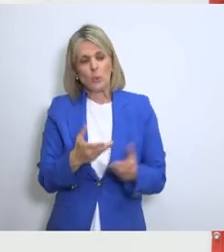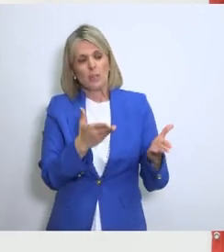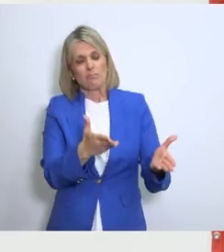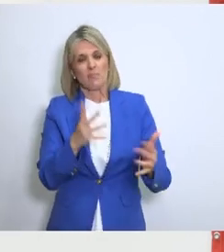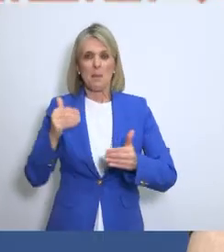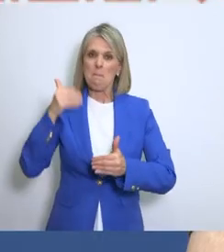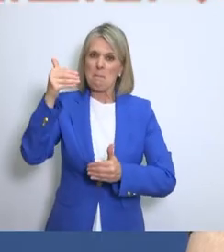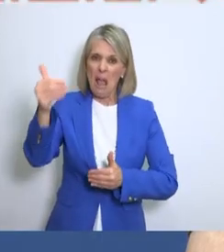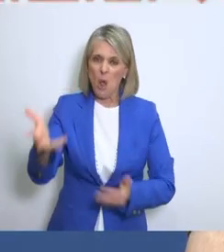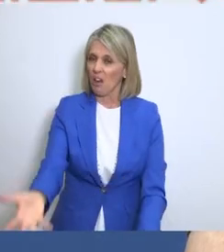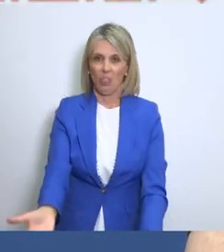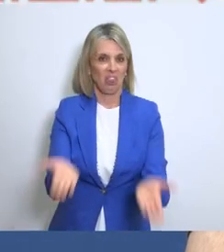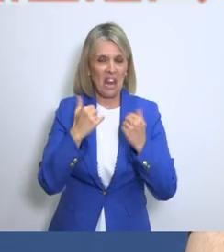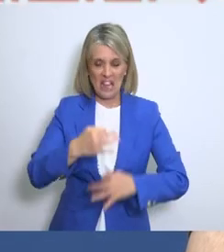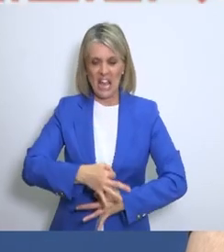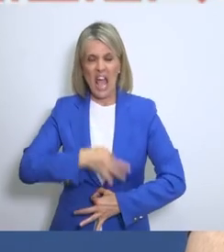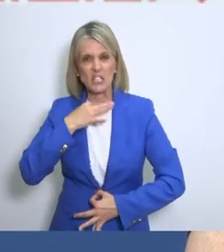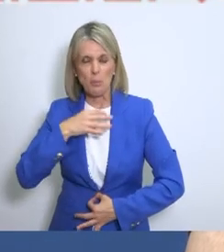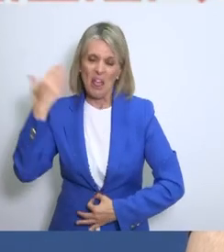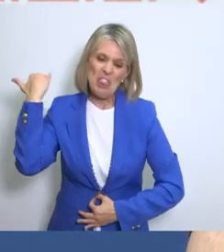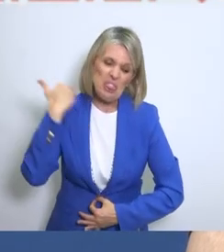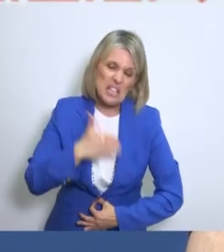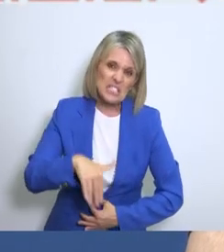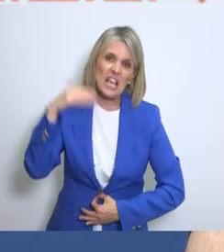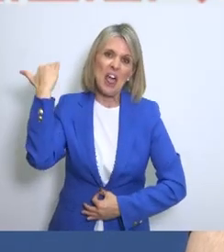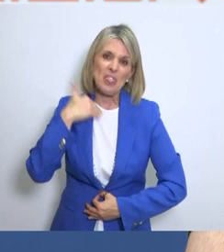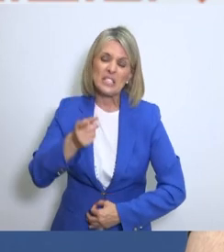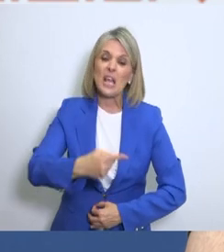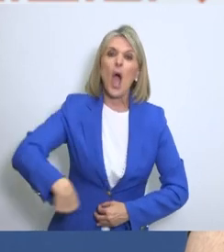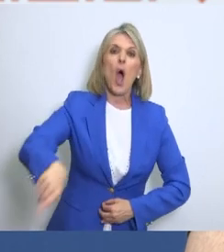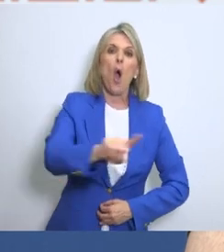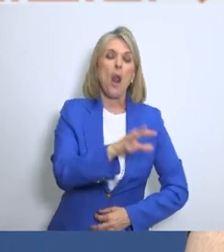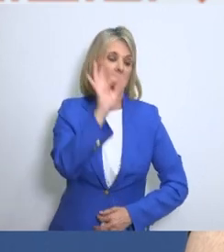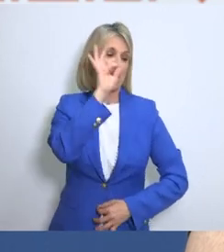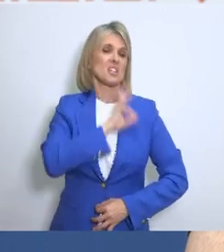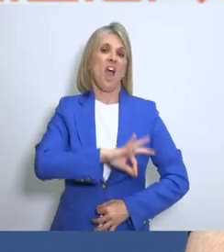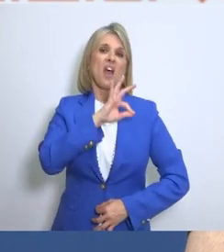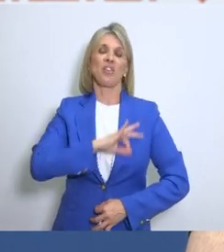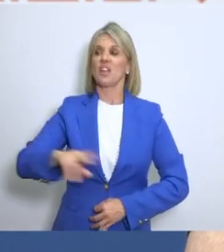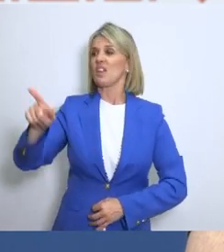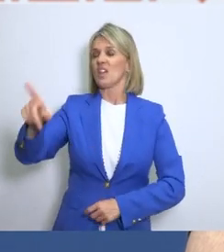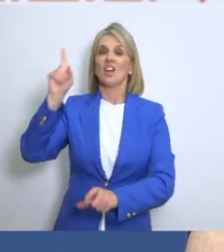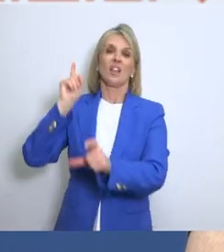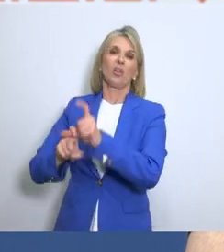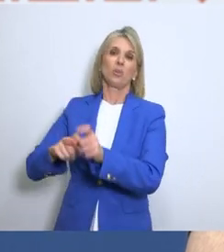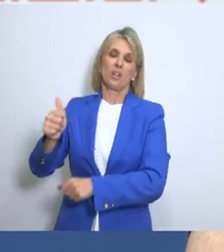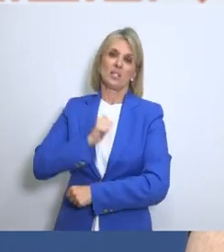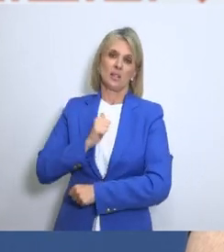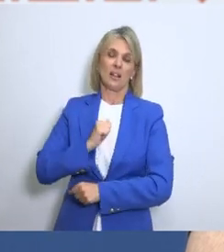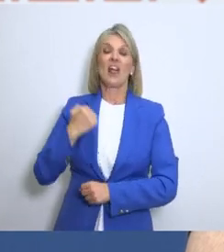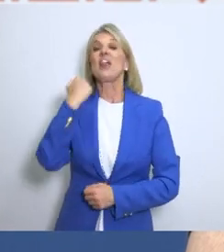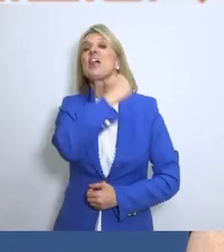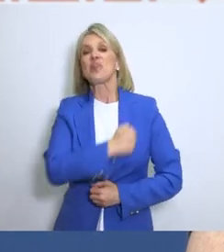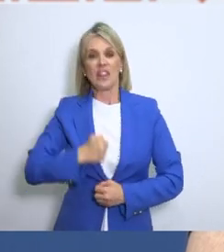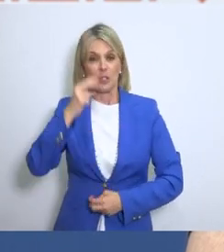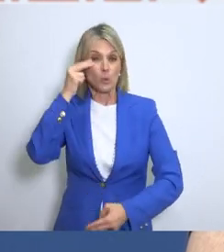την αξιοπρέπειά μας να θυσιάζονται για τα κέρδη και τα συμφέροντα των καπιταλιστών. Δεν υπάρχει προοπτική για καλύτερες μέρες,